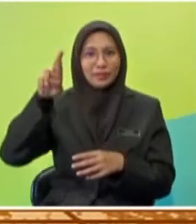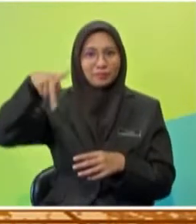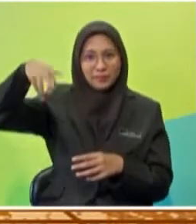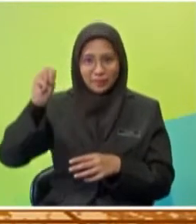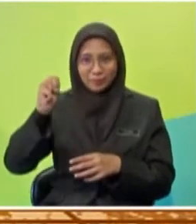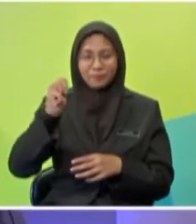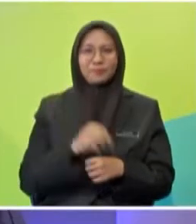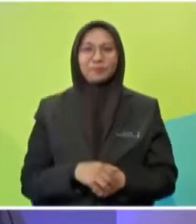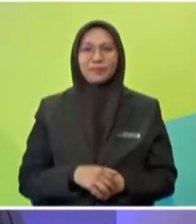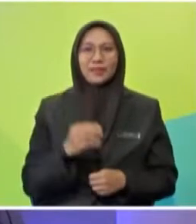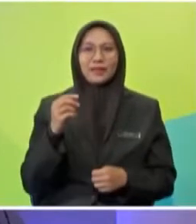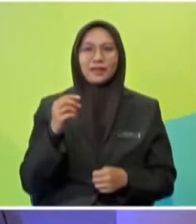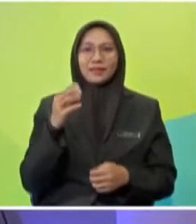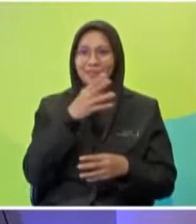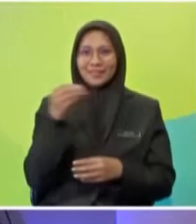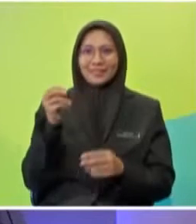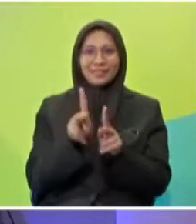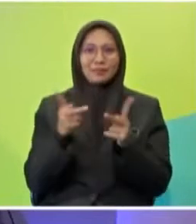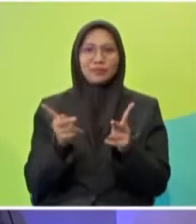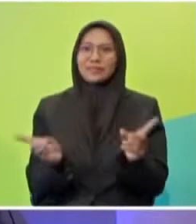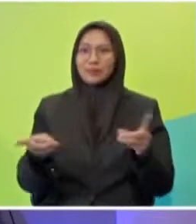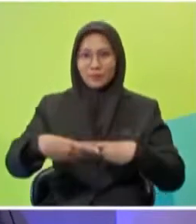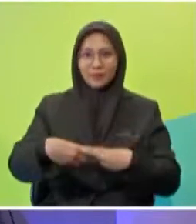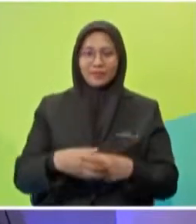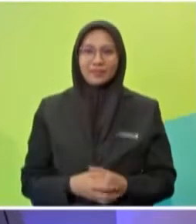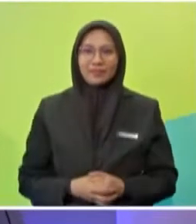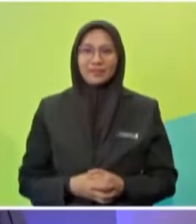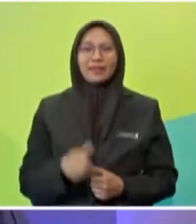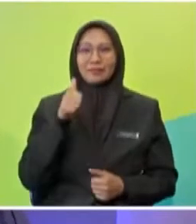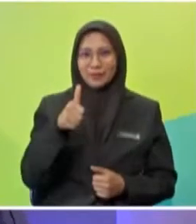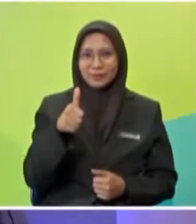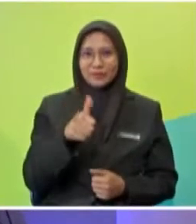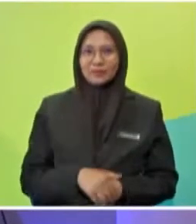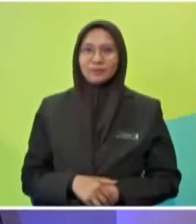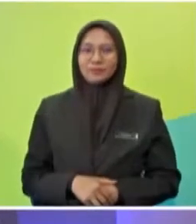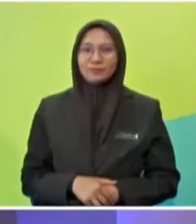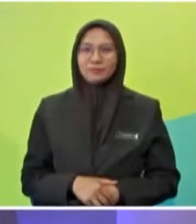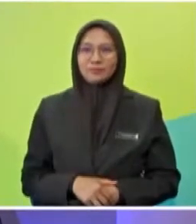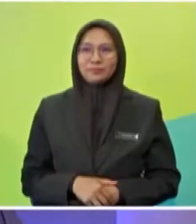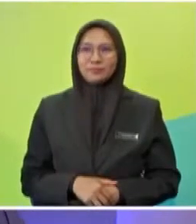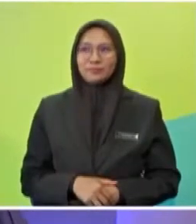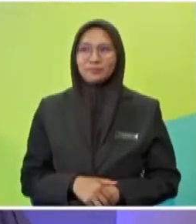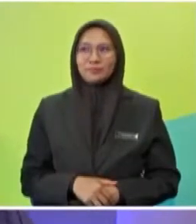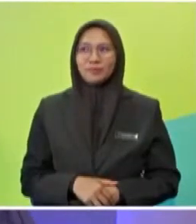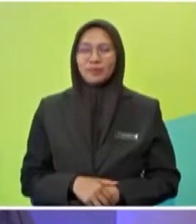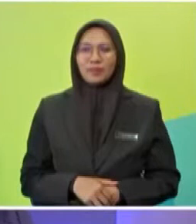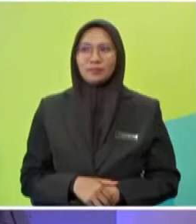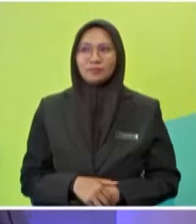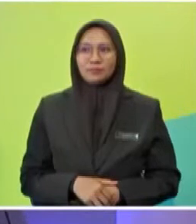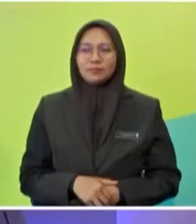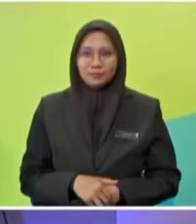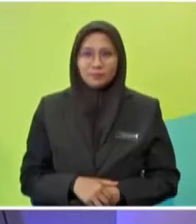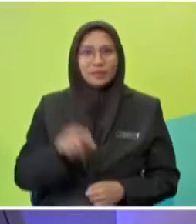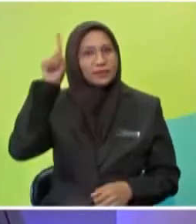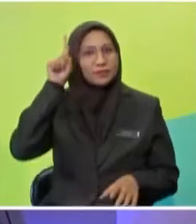bye Terima kasih jawabannya sangat padat ya tepat sekali asuk Restu dengan semudah WC